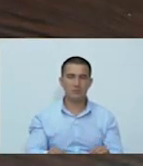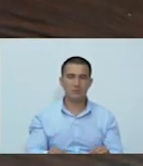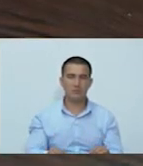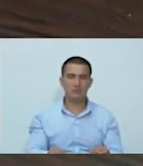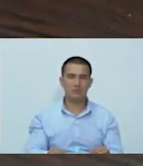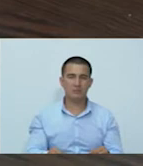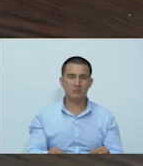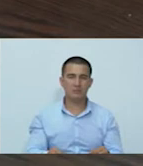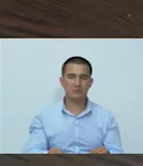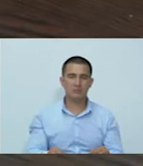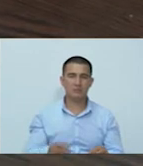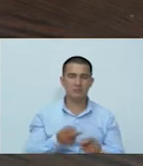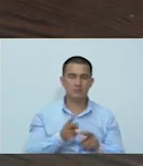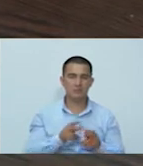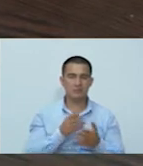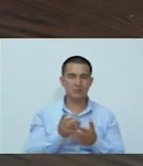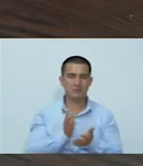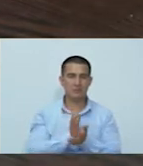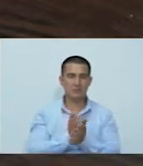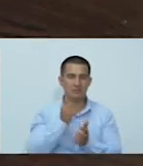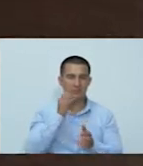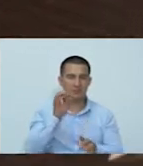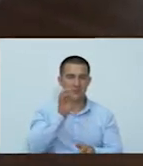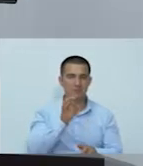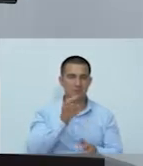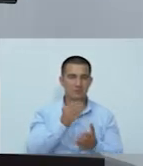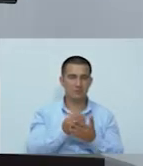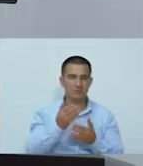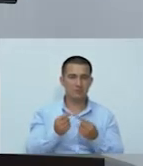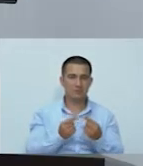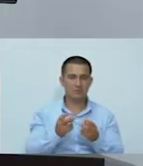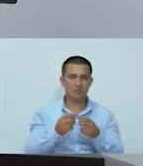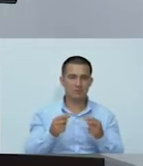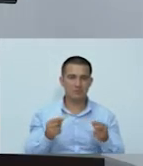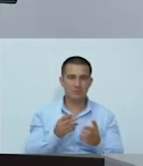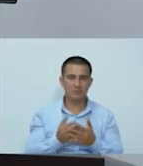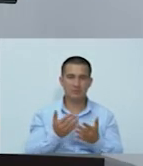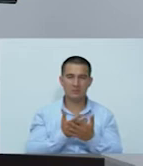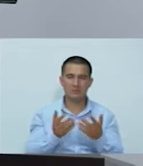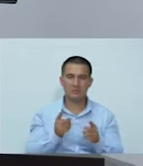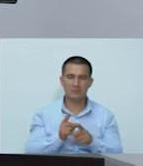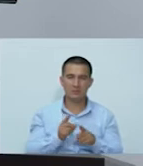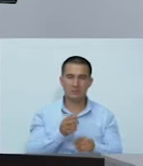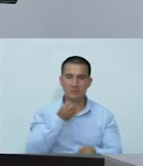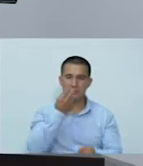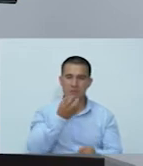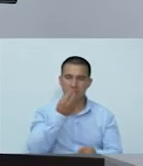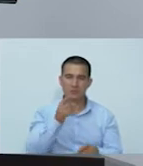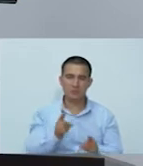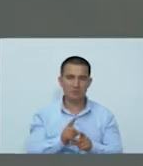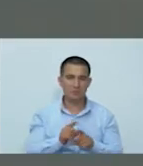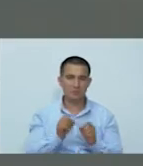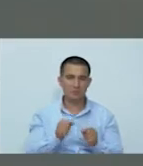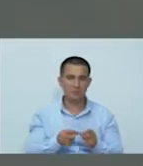Bu zich aylana elementidan bunaqa gul qilsangiz ham bo'ladi.